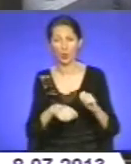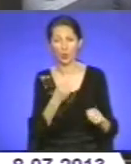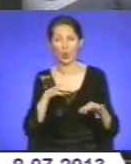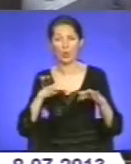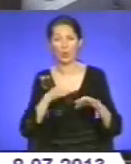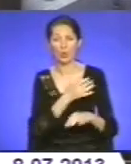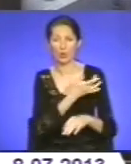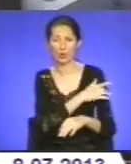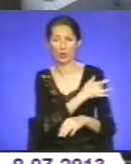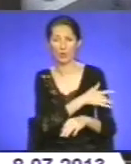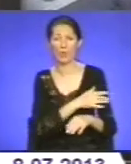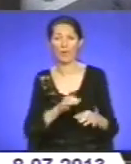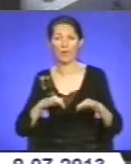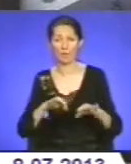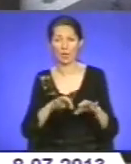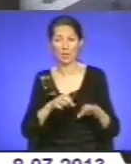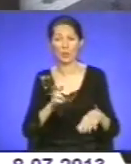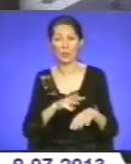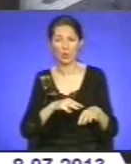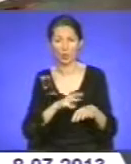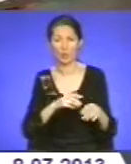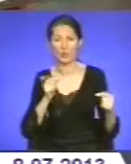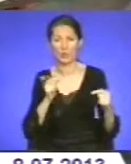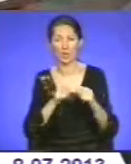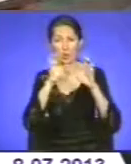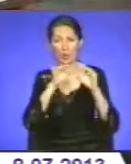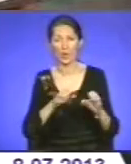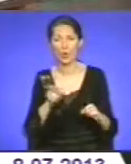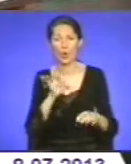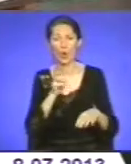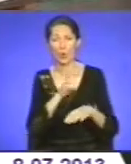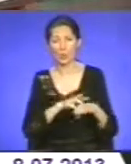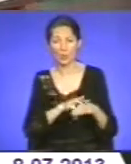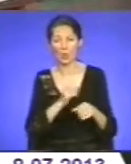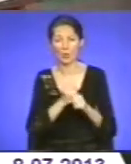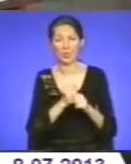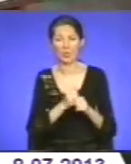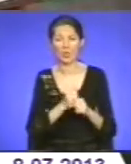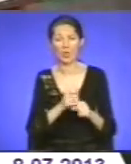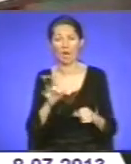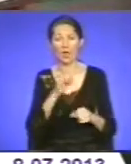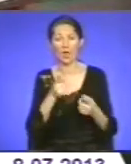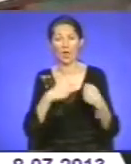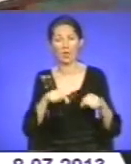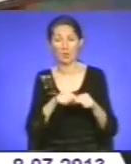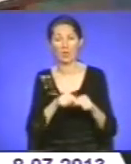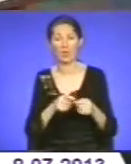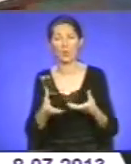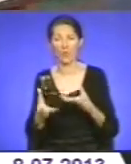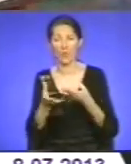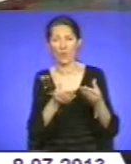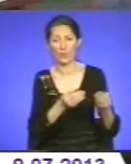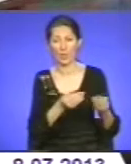Згідно із законом України про міліцію, в такій ситуації працівники райвідділу застосували проти порушника заходи фізичного впливу